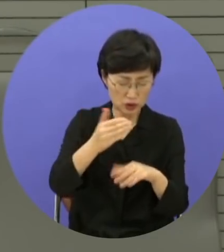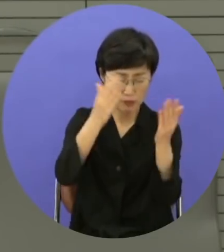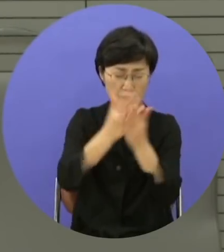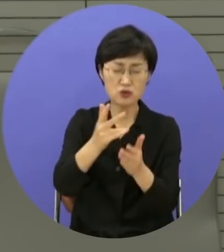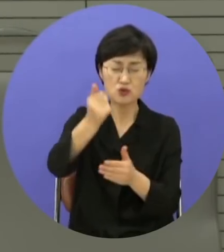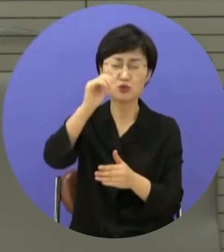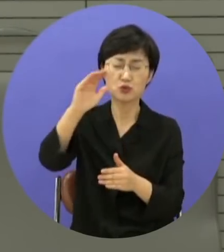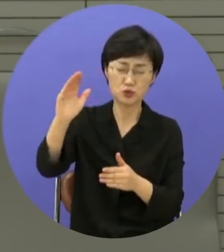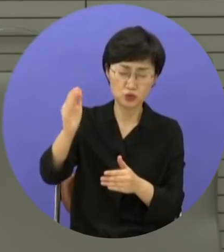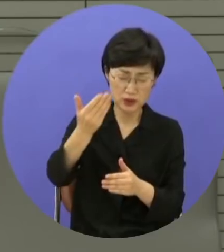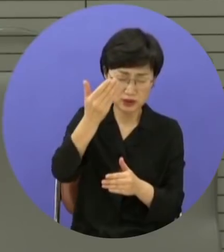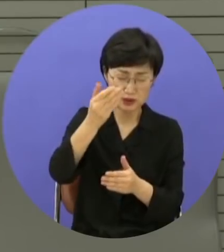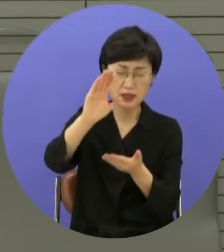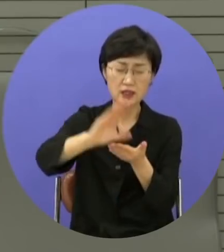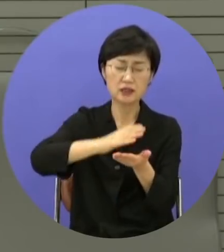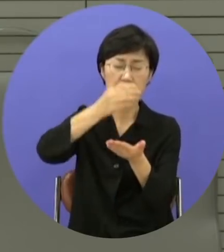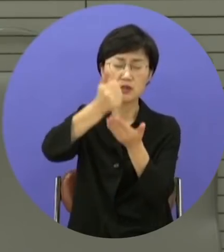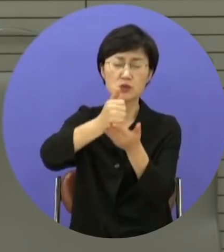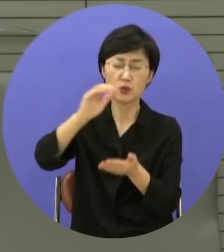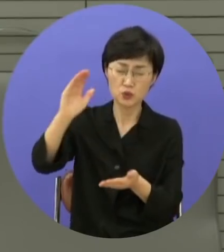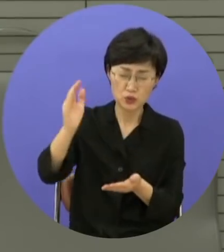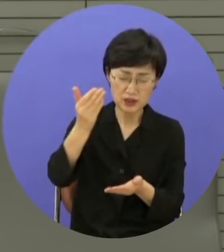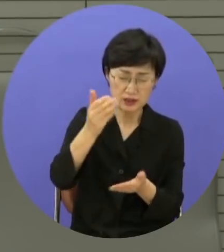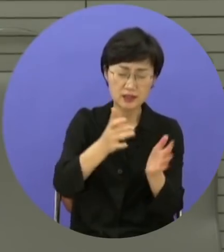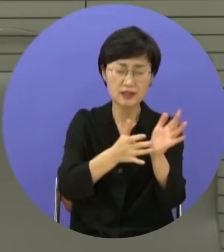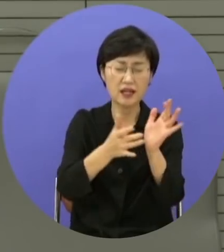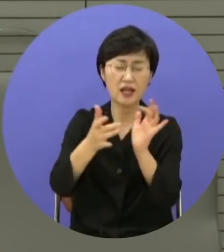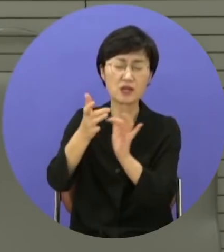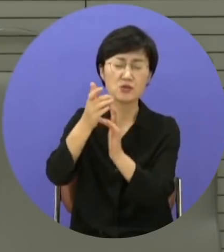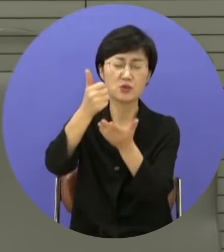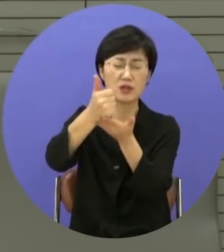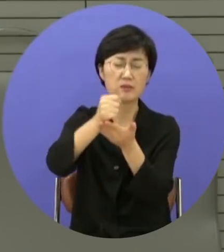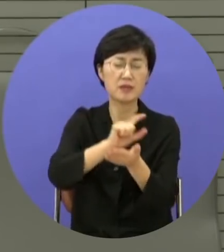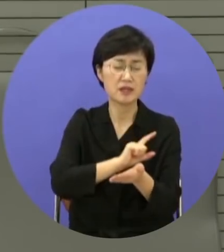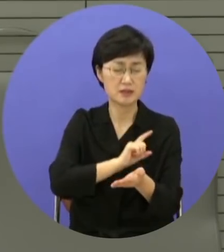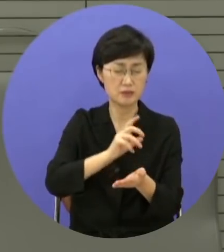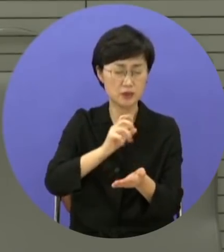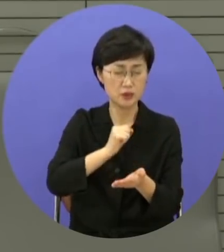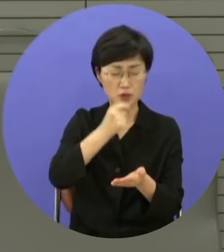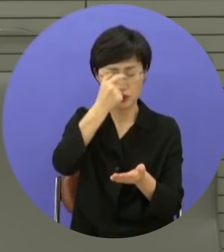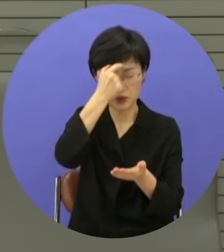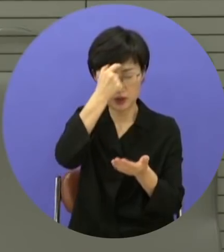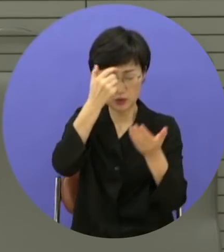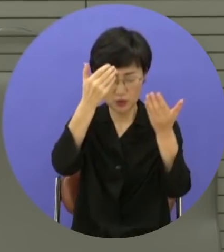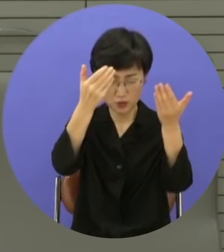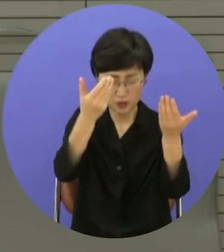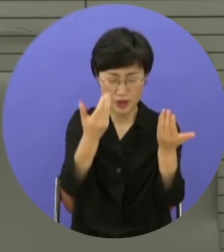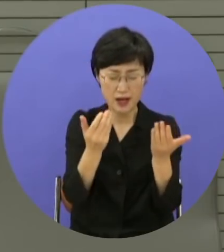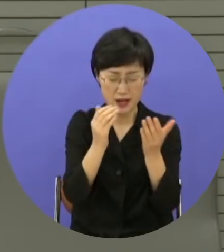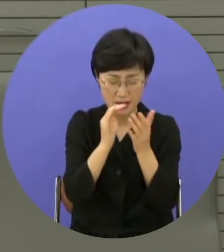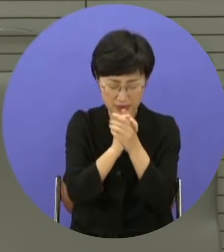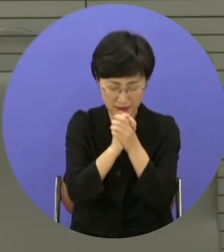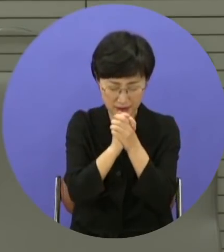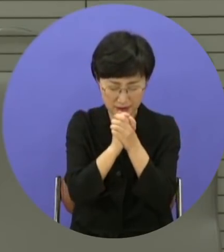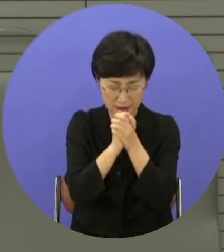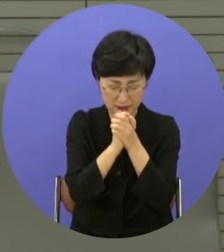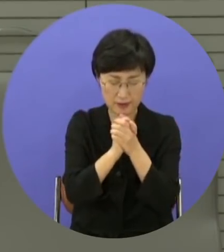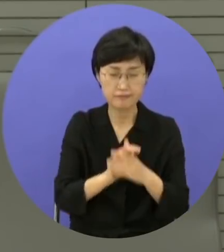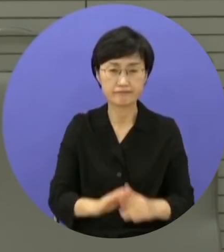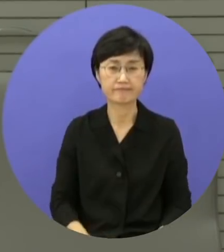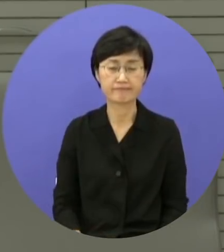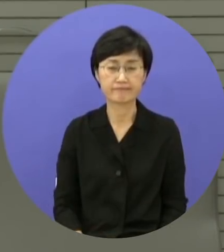오신 그리스도이신 예수님의 이름으로 기도합니다. We pray all these things 아멘. In the name of our Lord Jesus Christ, the King of Kings and the Lord of Lords.